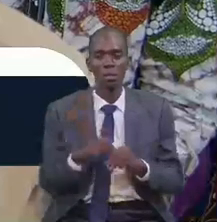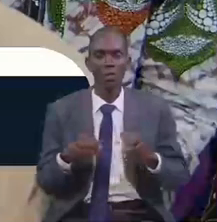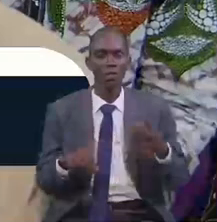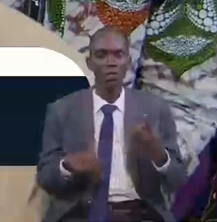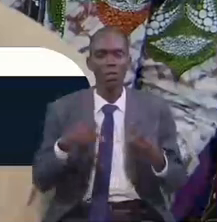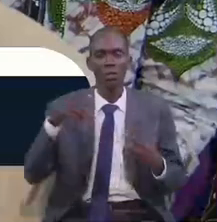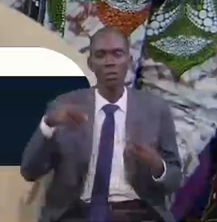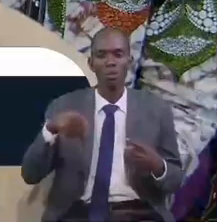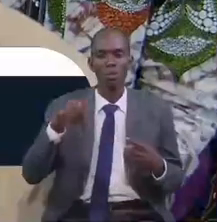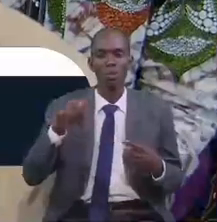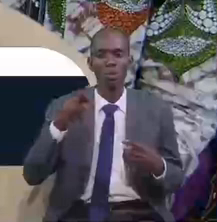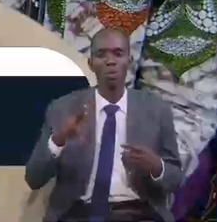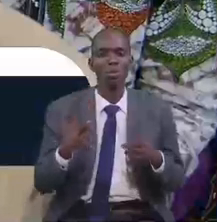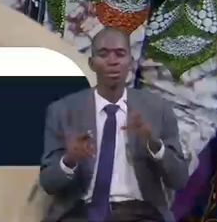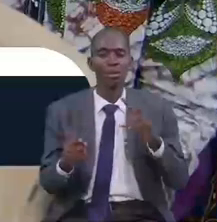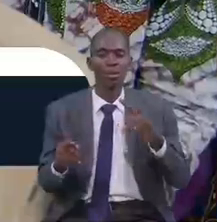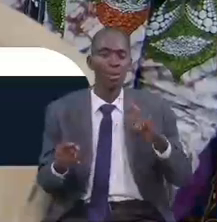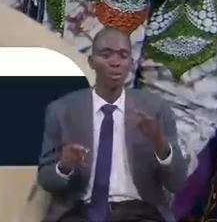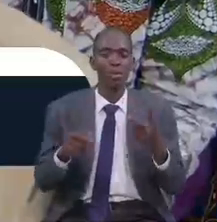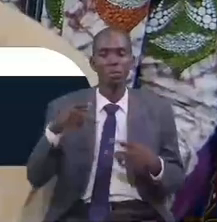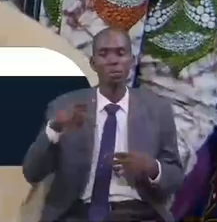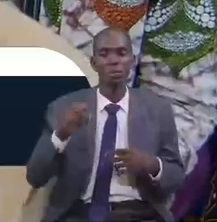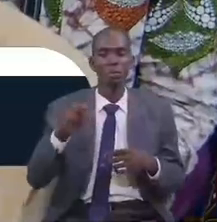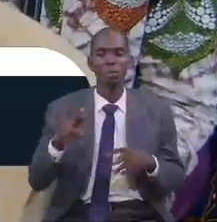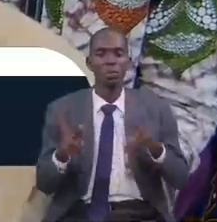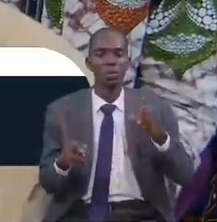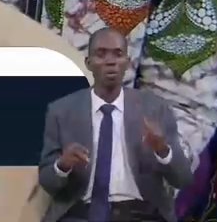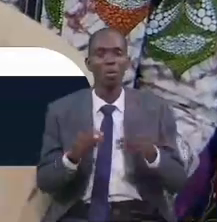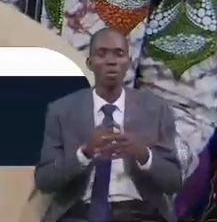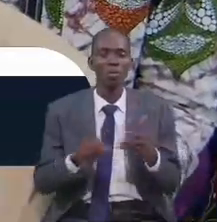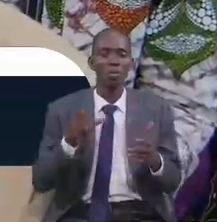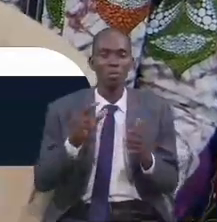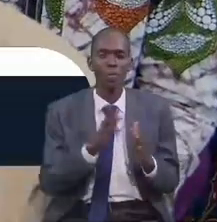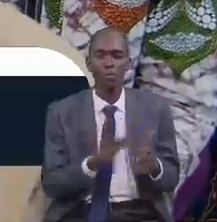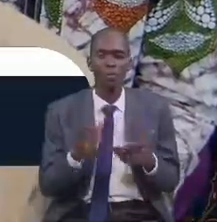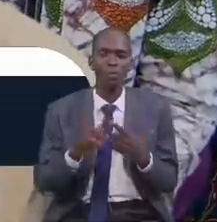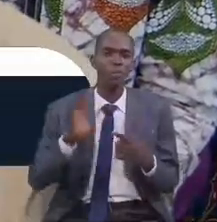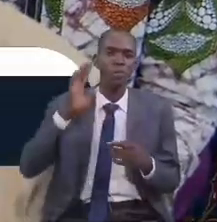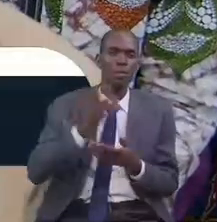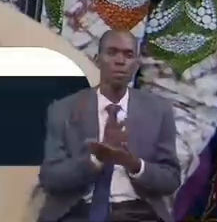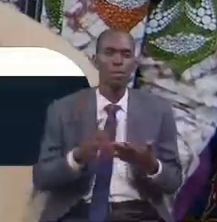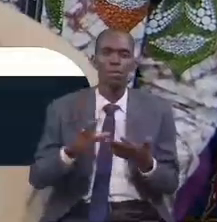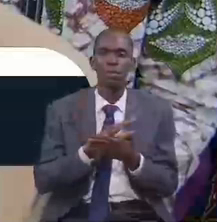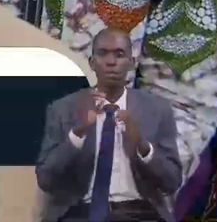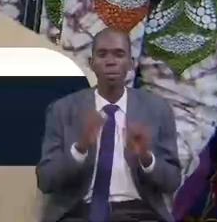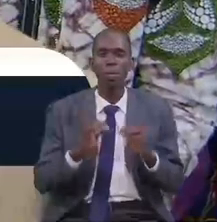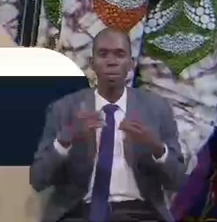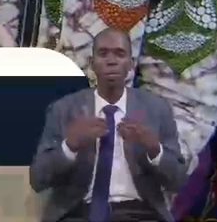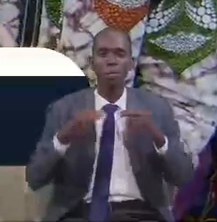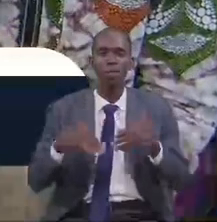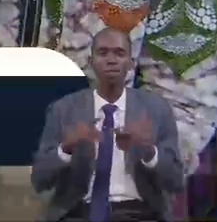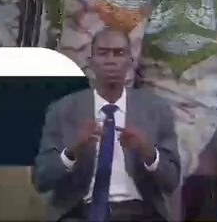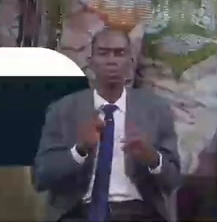Deuxième Pierre 1, verset 3. Comme sa divine puissance nous a donné tout ce qui